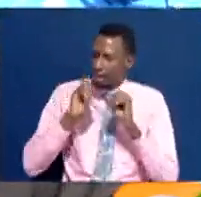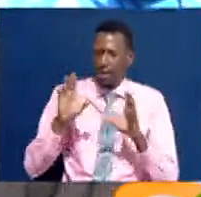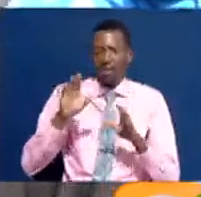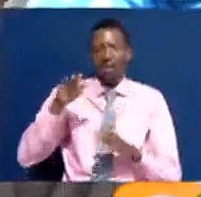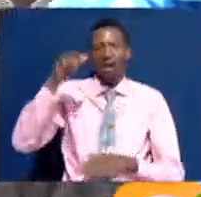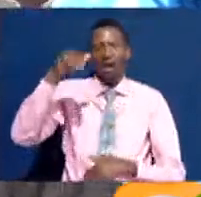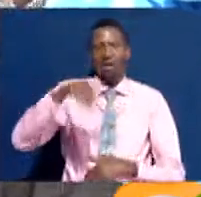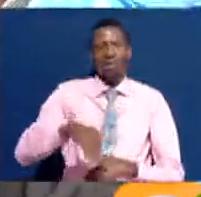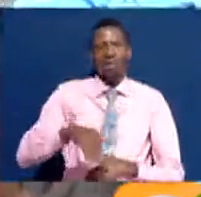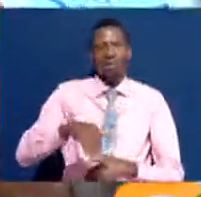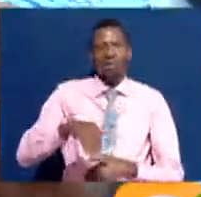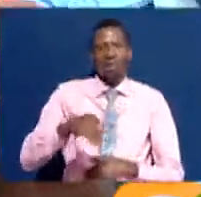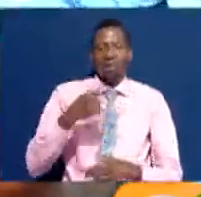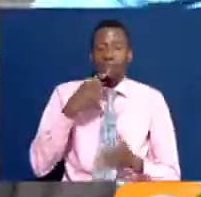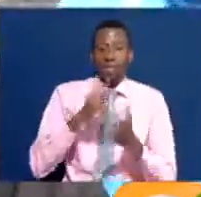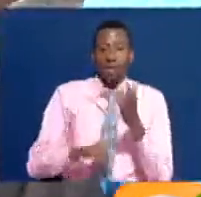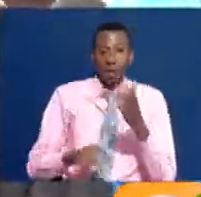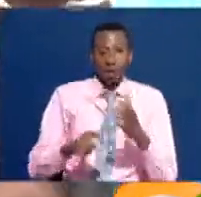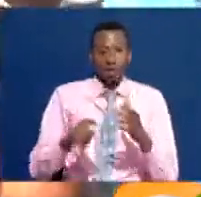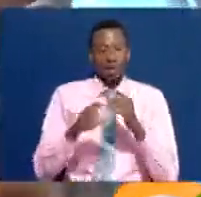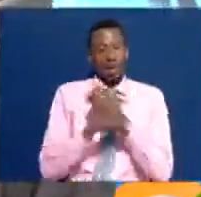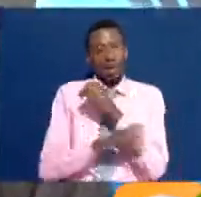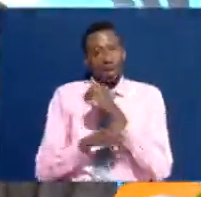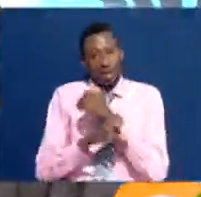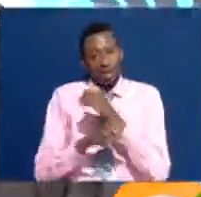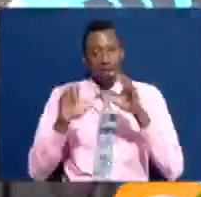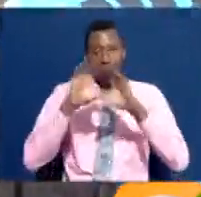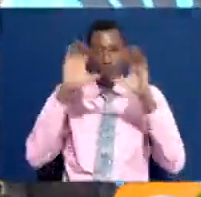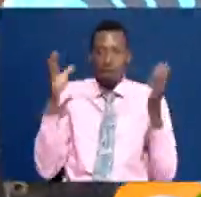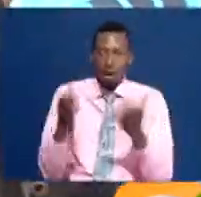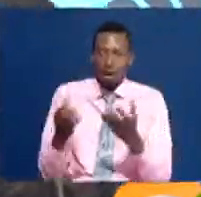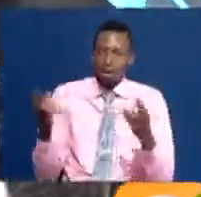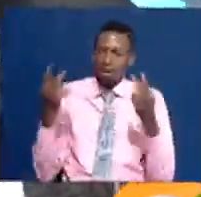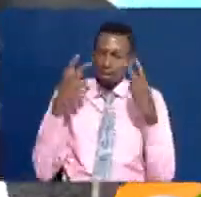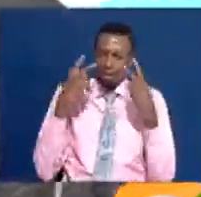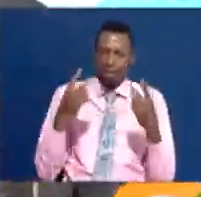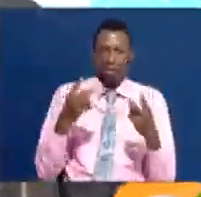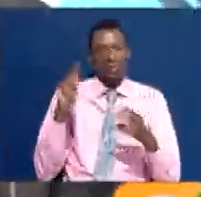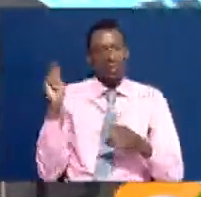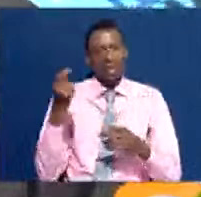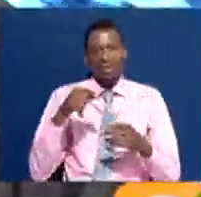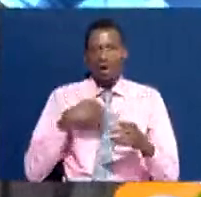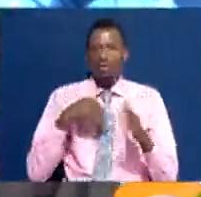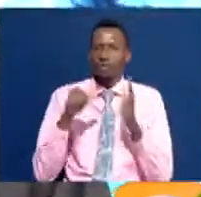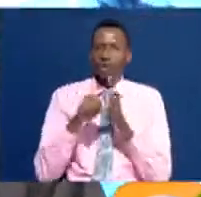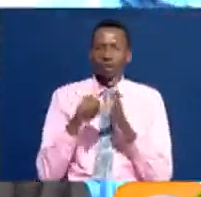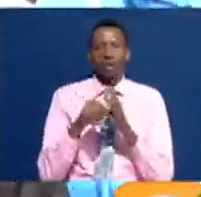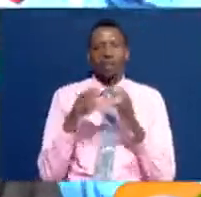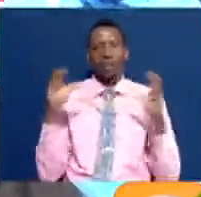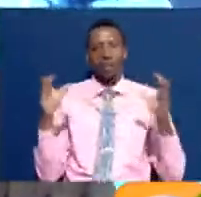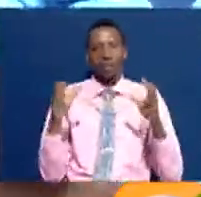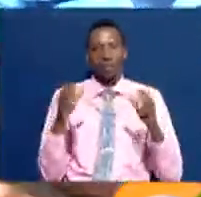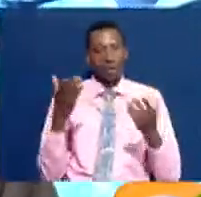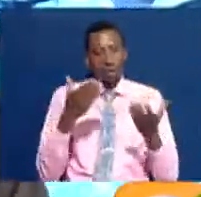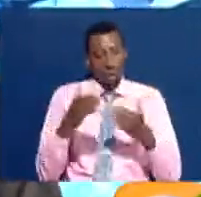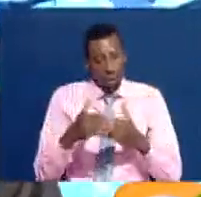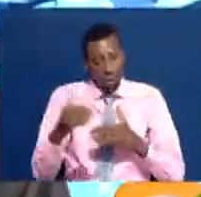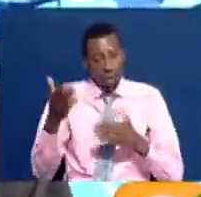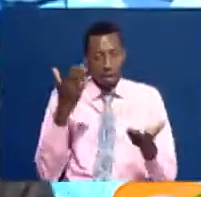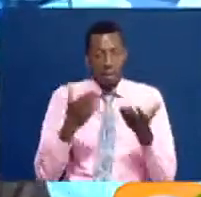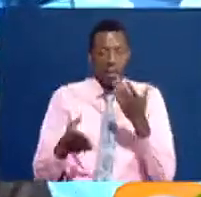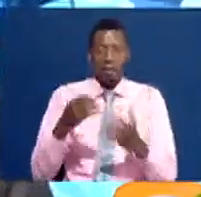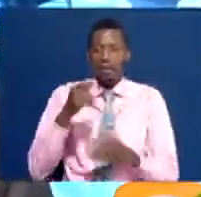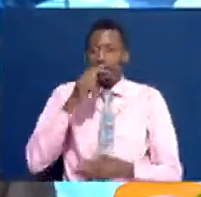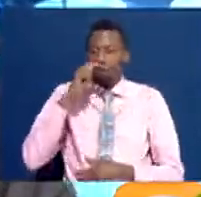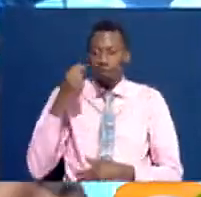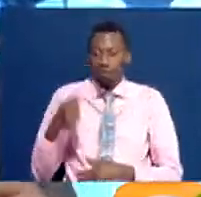hivyo tunaomba inchi dunia mzima ituangalie Kenya hii tuko na shida. Mahali tunaelekea labda Ukraine ama